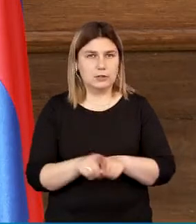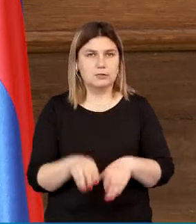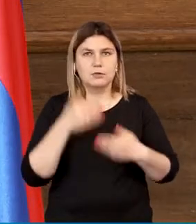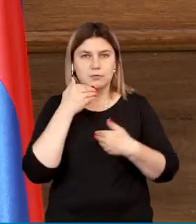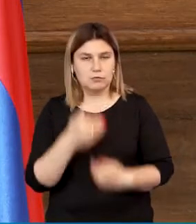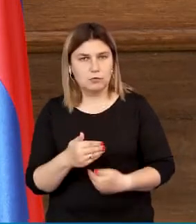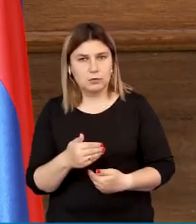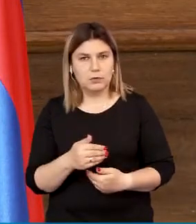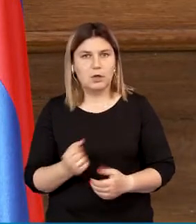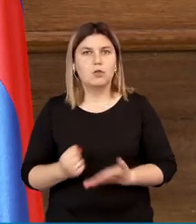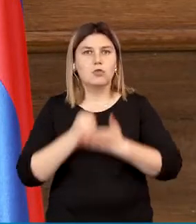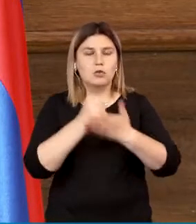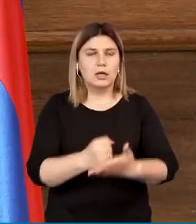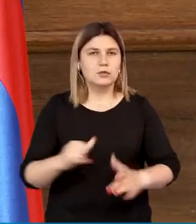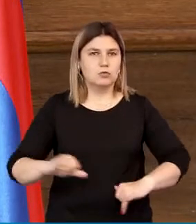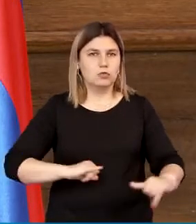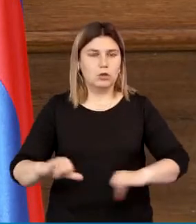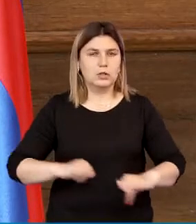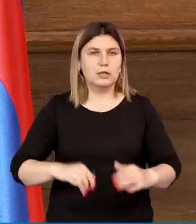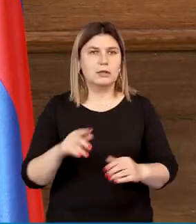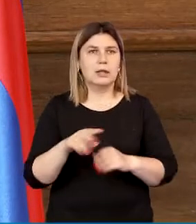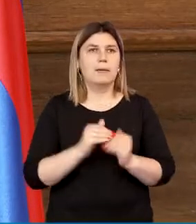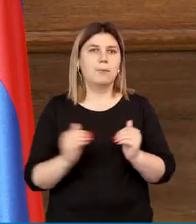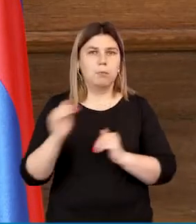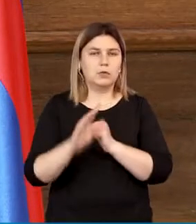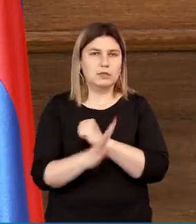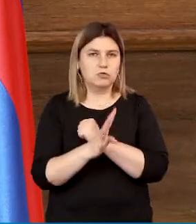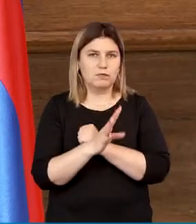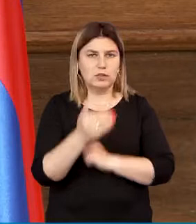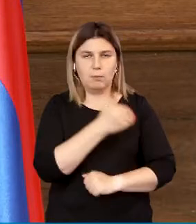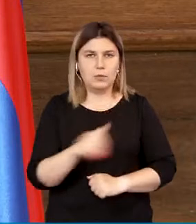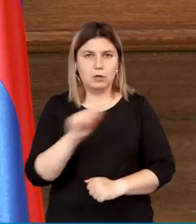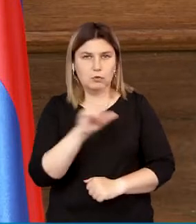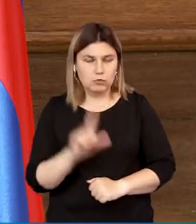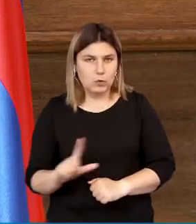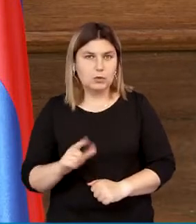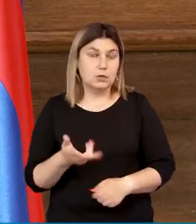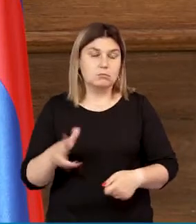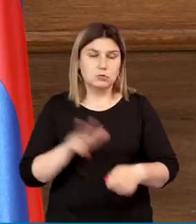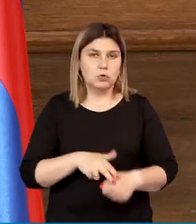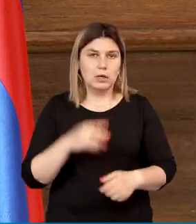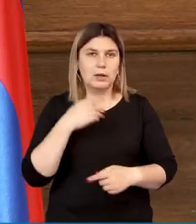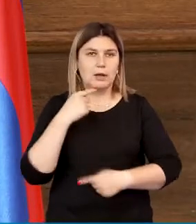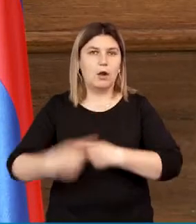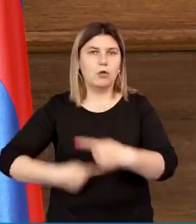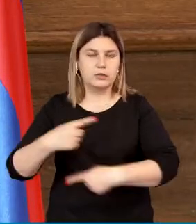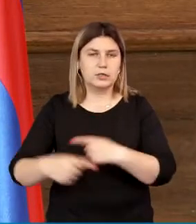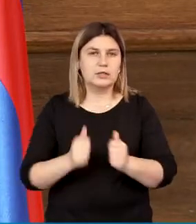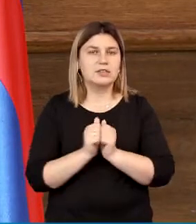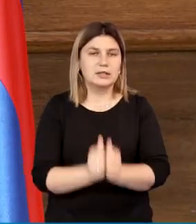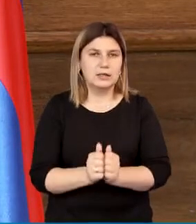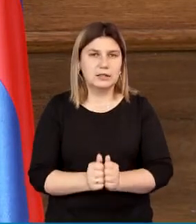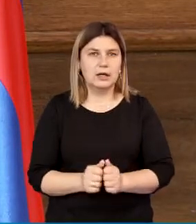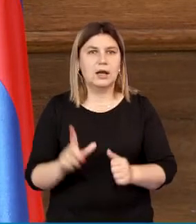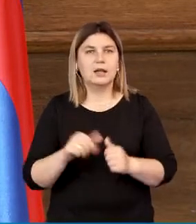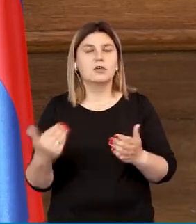dziękujemy, dotację rządową przyznaną na poziomie ponad 90 milionów, co w znacznej mierze pozwoli kontynuować podjęte zadania inwestycyjne, ale do